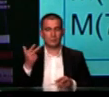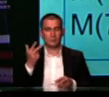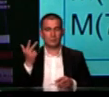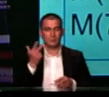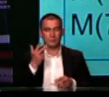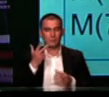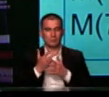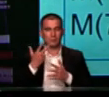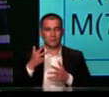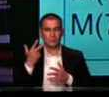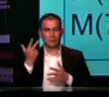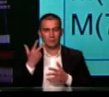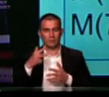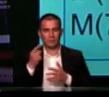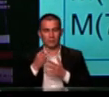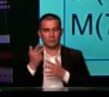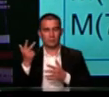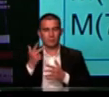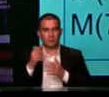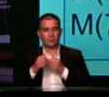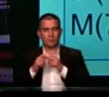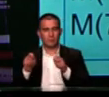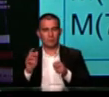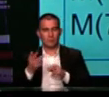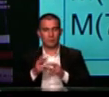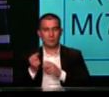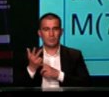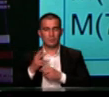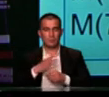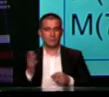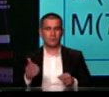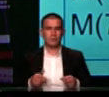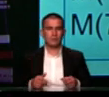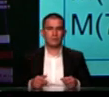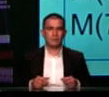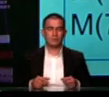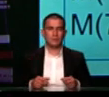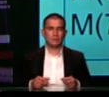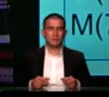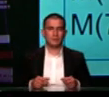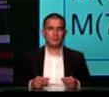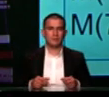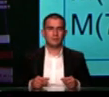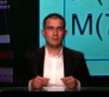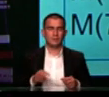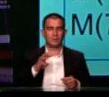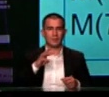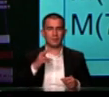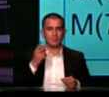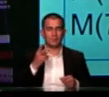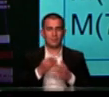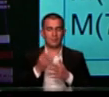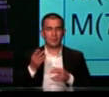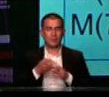3-chi darajasini 33 ga bo'lganimizda 1 hosil bo'ldi. Keyingisi 3'ning 3-ci derecesi mod